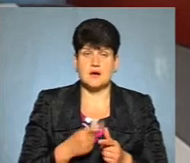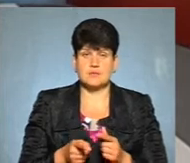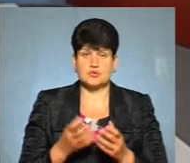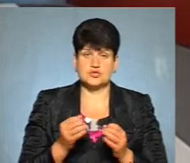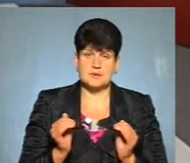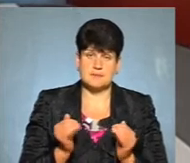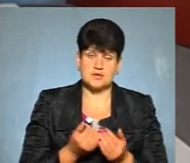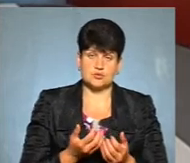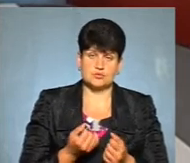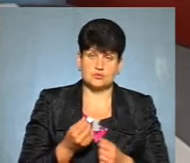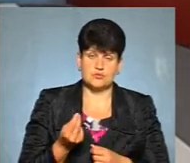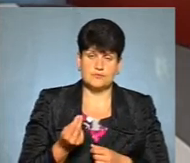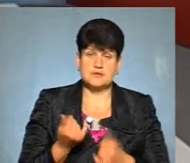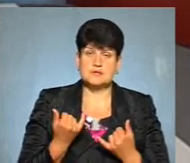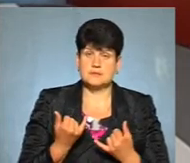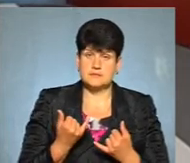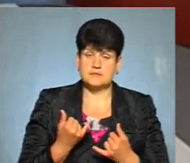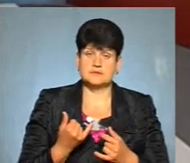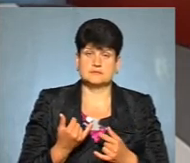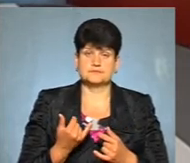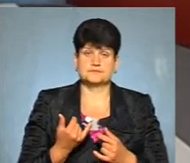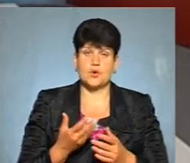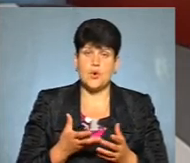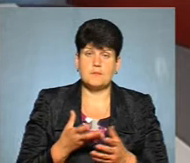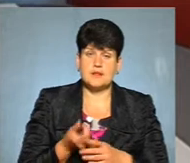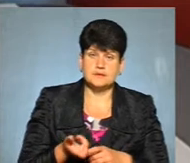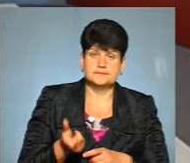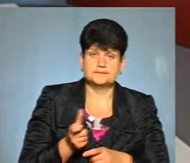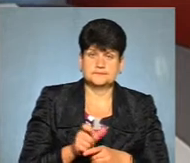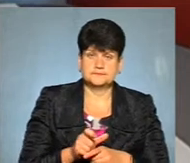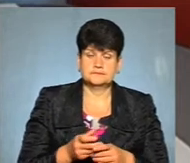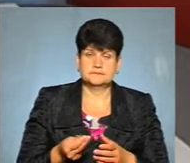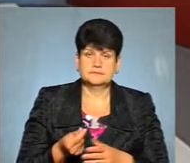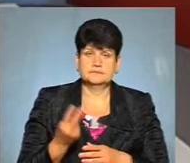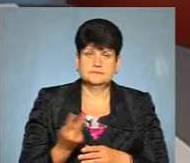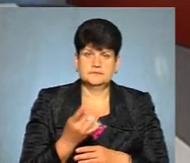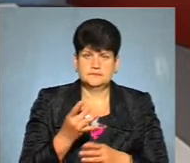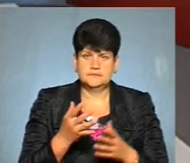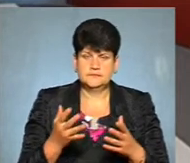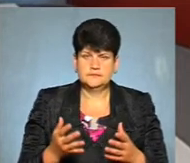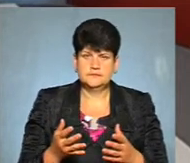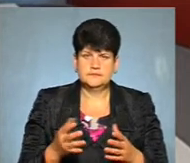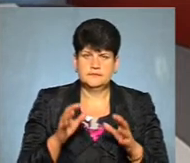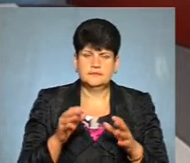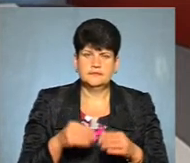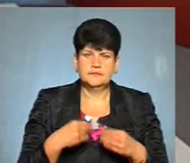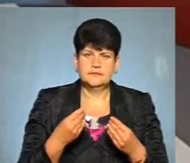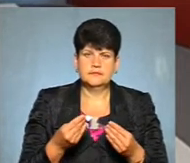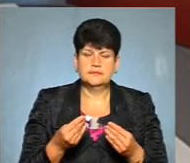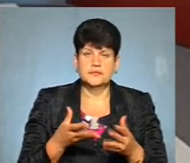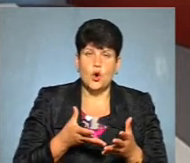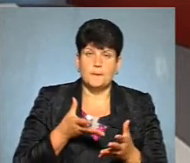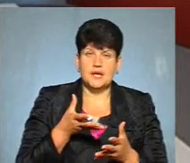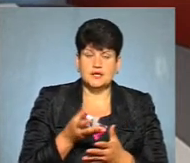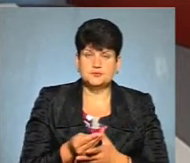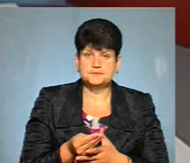ще менше. Бо в теперішній час оплата надурочних здійснюється в подвійному розмірі, а законодавець пропонує